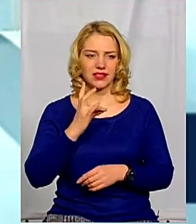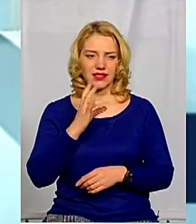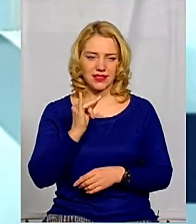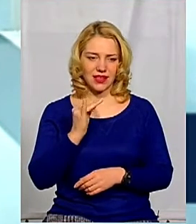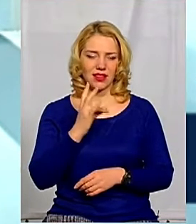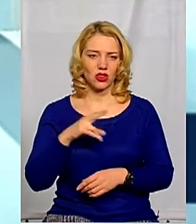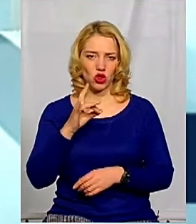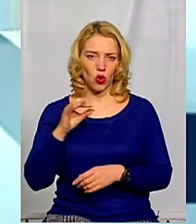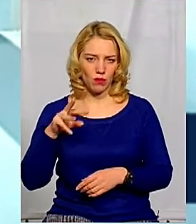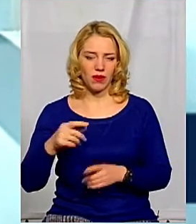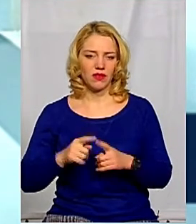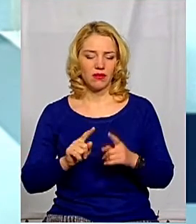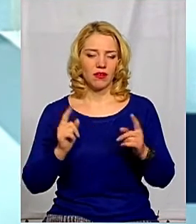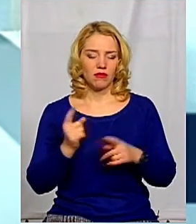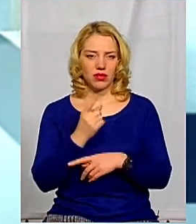було виявлено